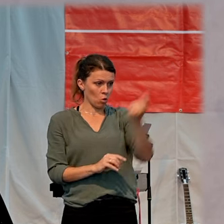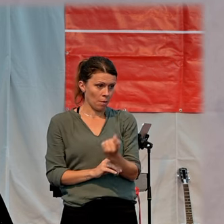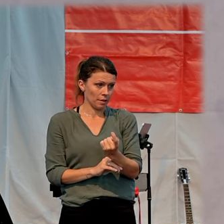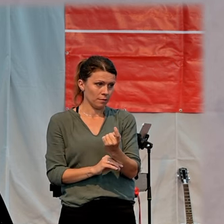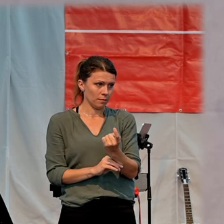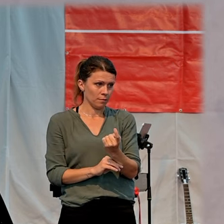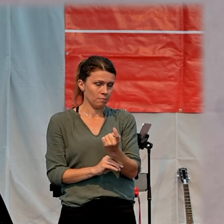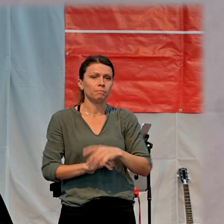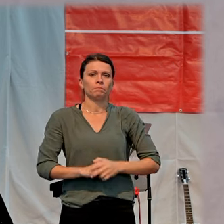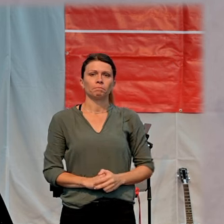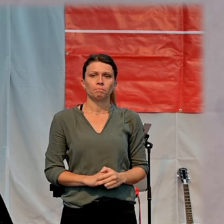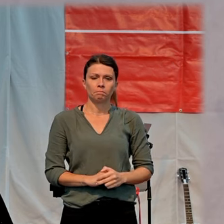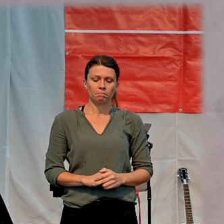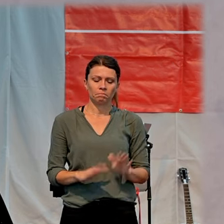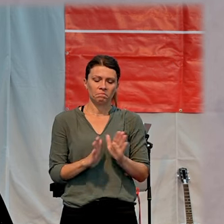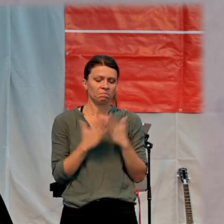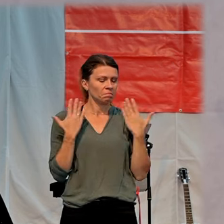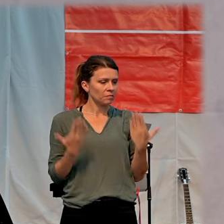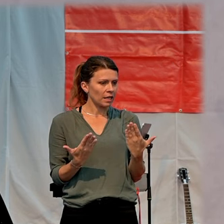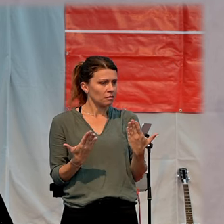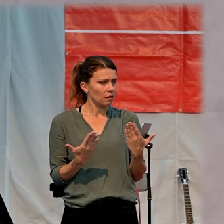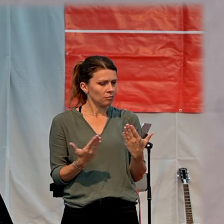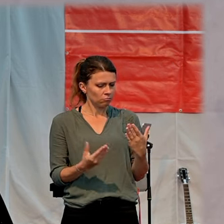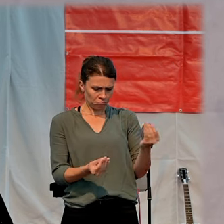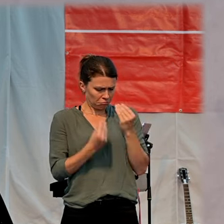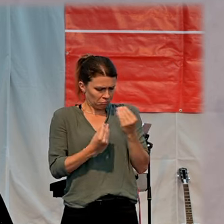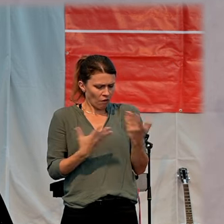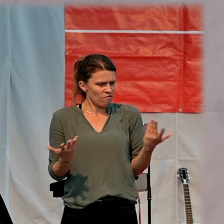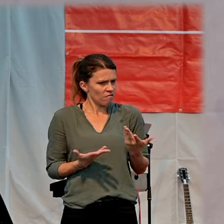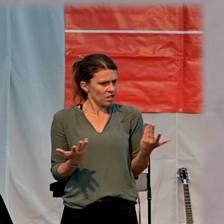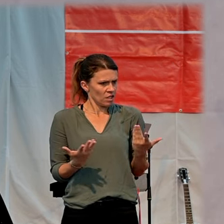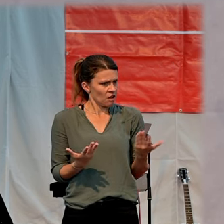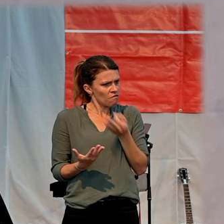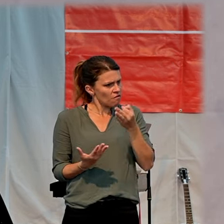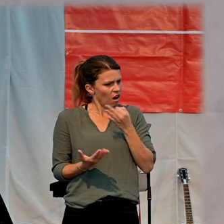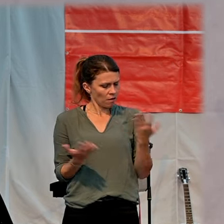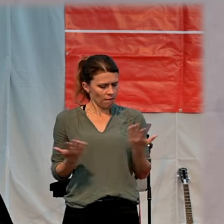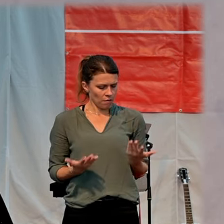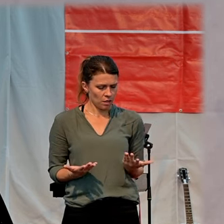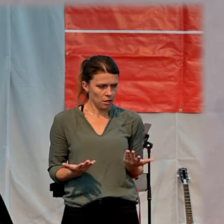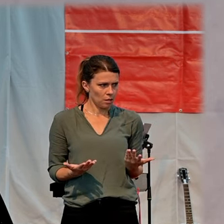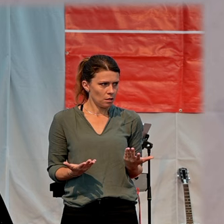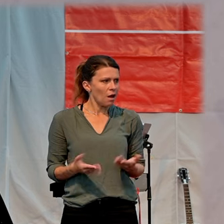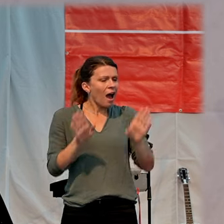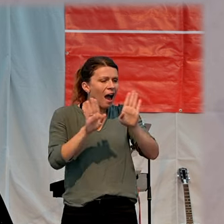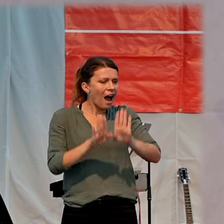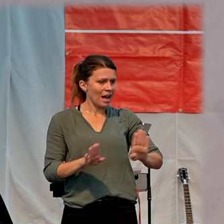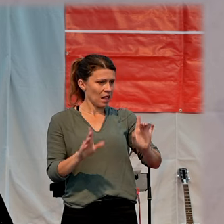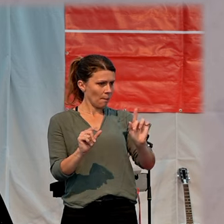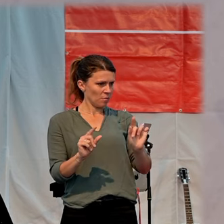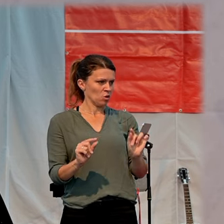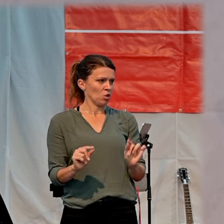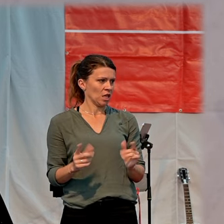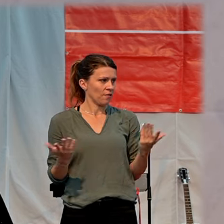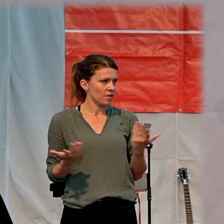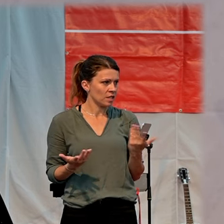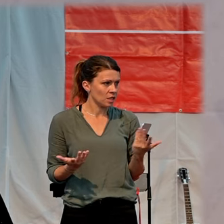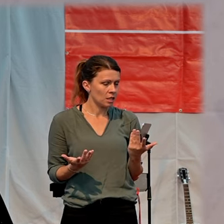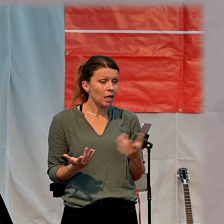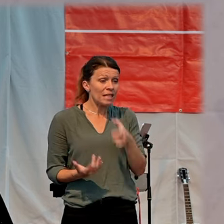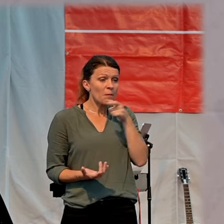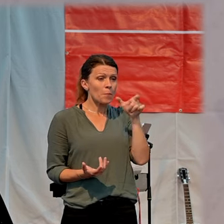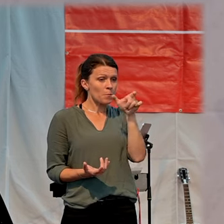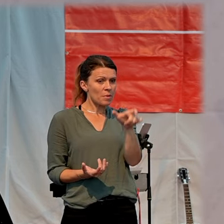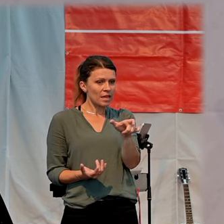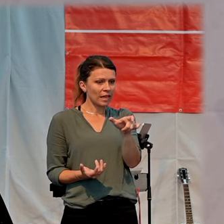Was können wir aus diesem biblischen Zeugnis lernen? Was fragen wir? Was ist Heil? Also hier ist ein Begriff